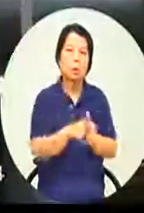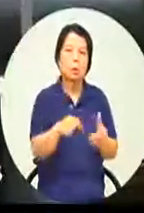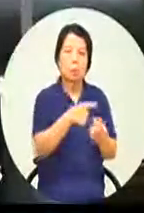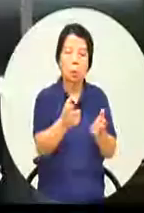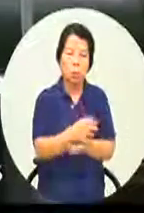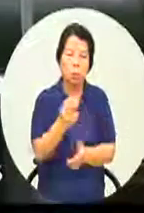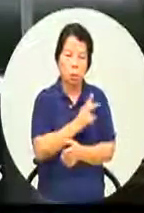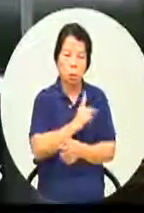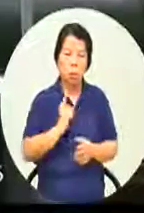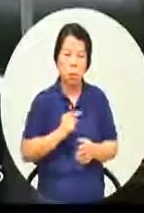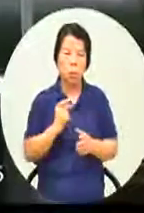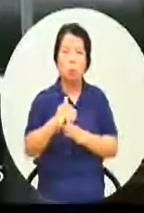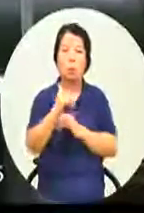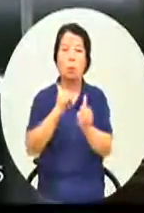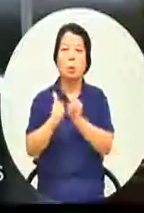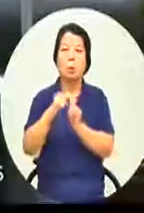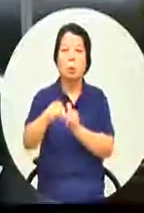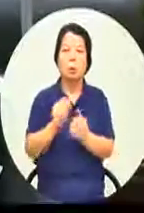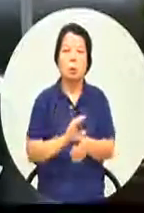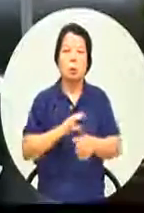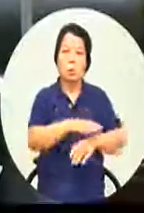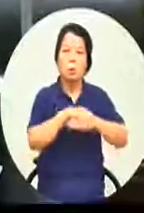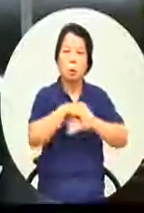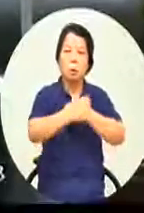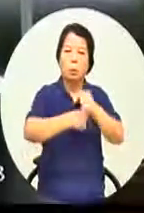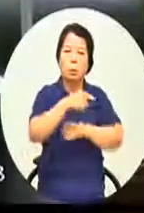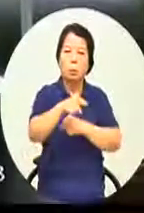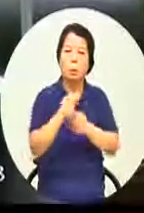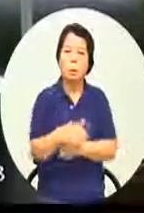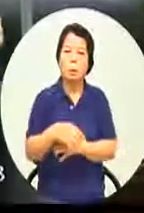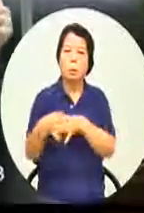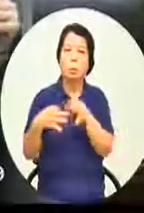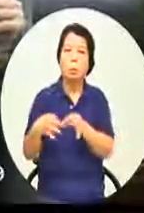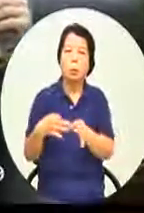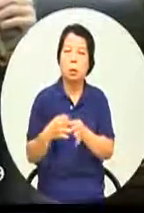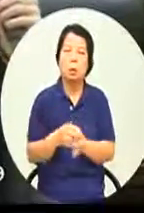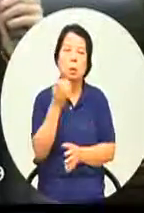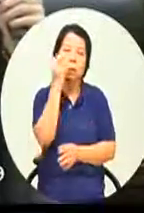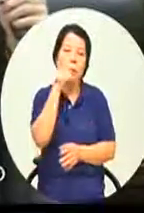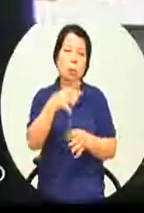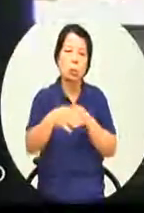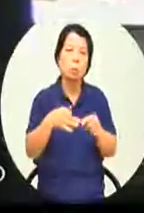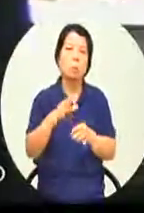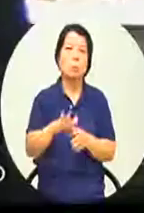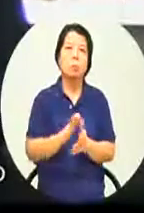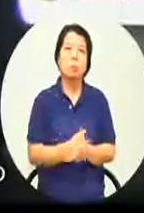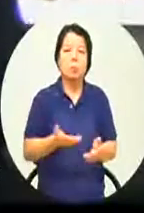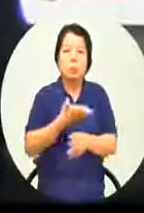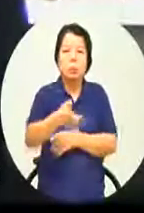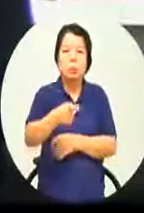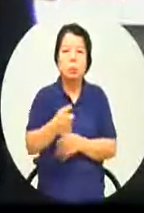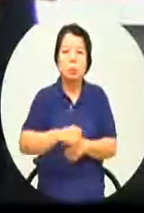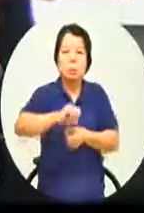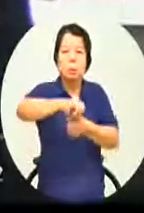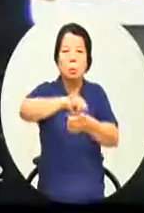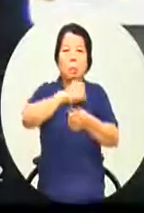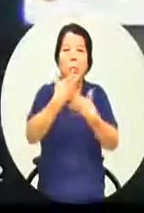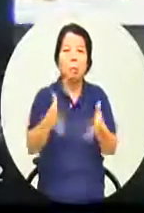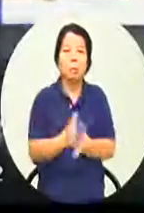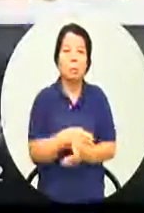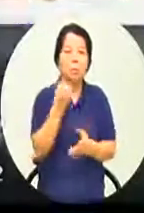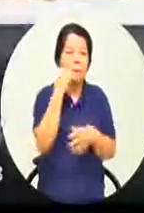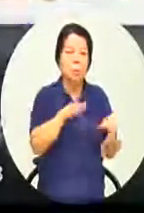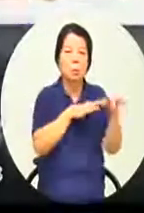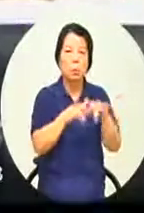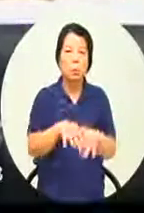顾当地是否有带动他们的产业，观光产业，让当地增加更多因为观光人潮